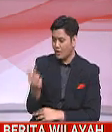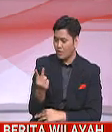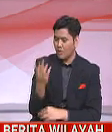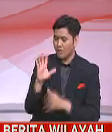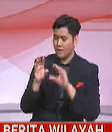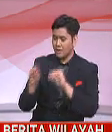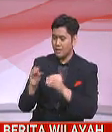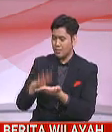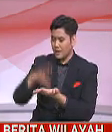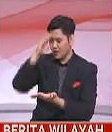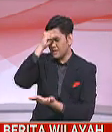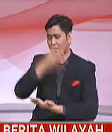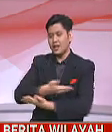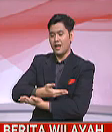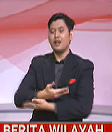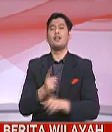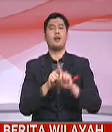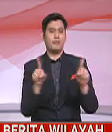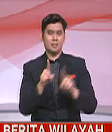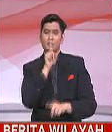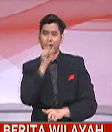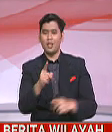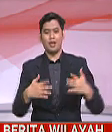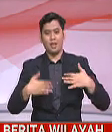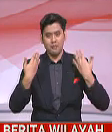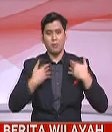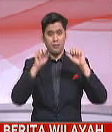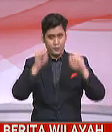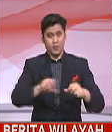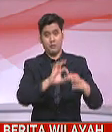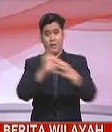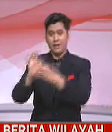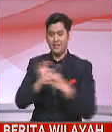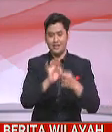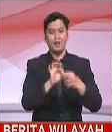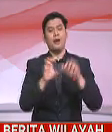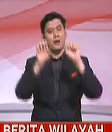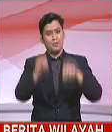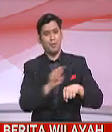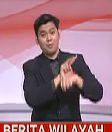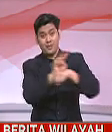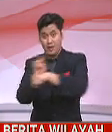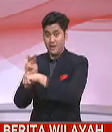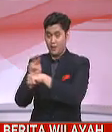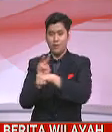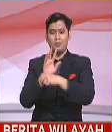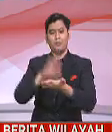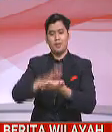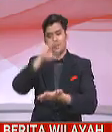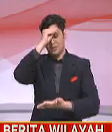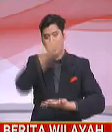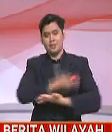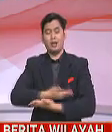sebenarnya masa ni lah dapat eratkan hubungan kita dengan anak-anak di samping dapat pantau pelajaran anak-anak. Kita